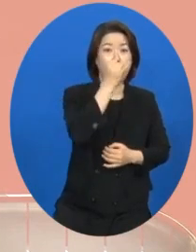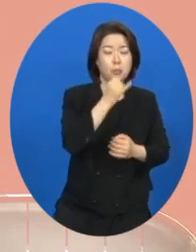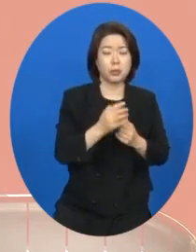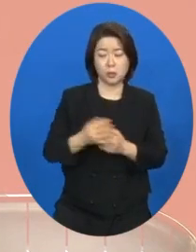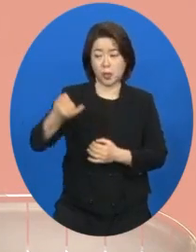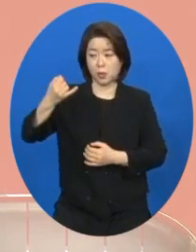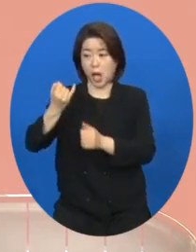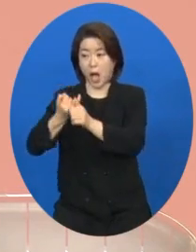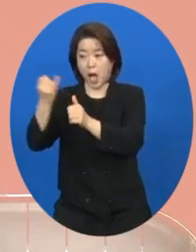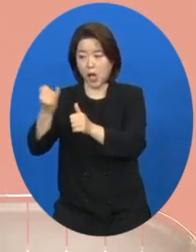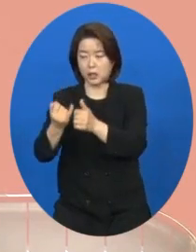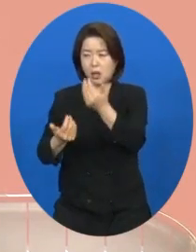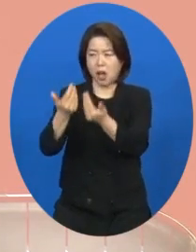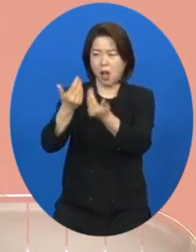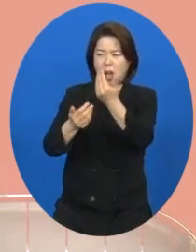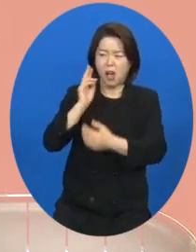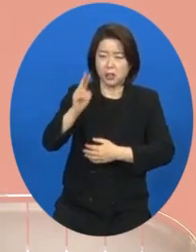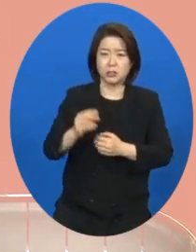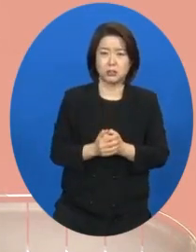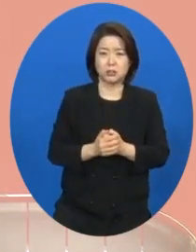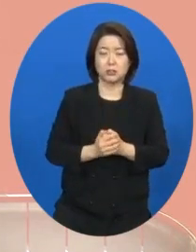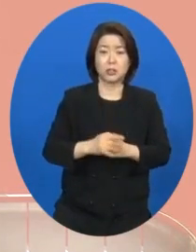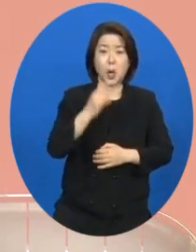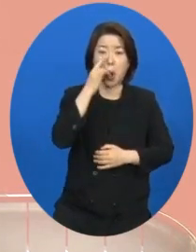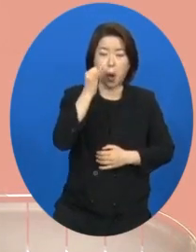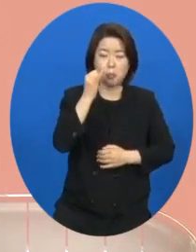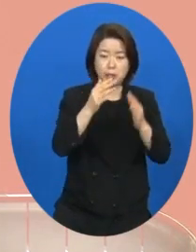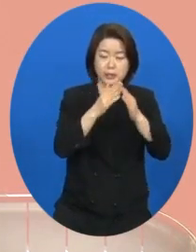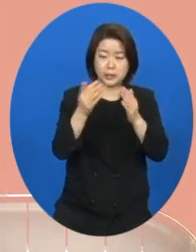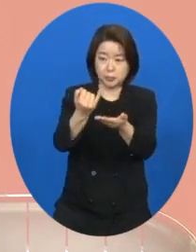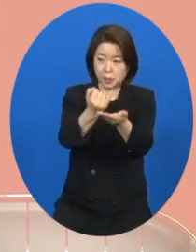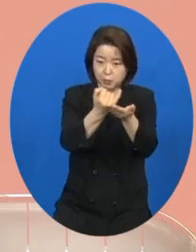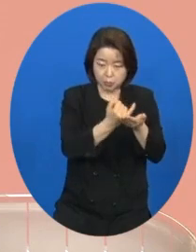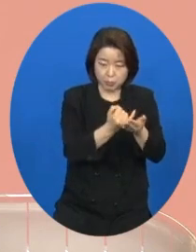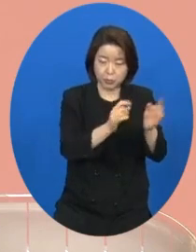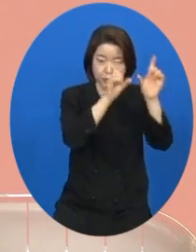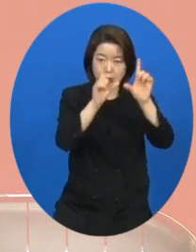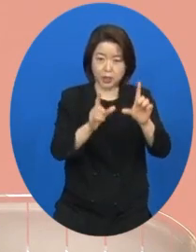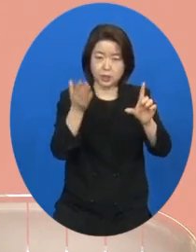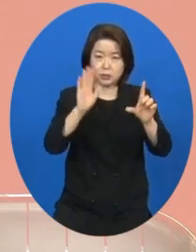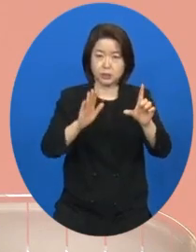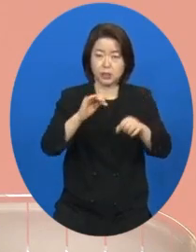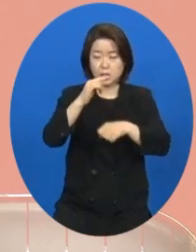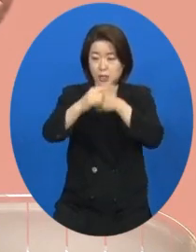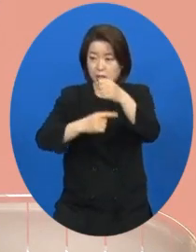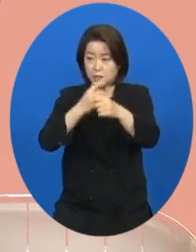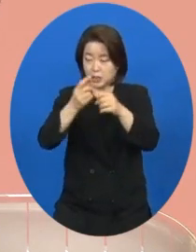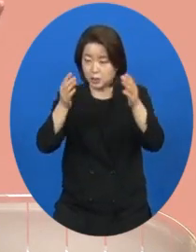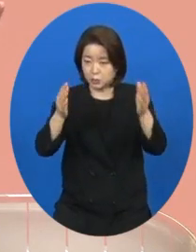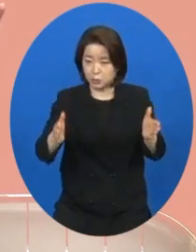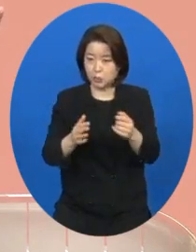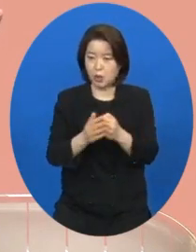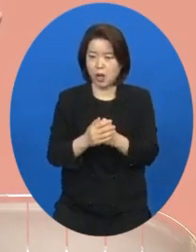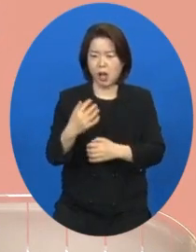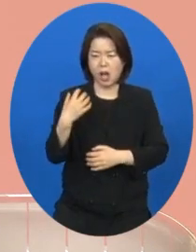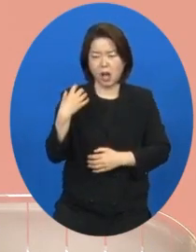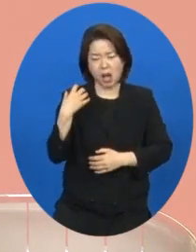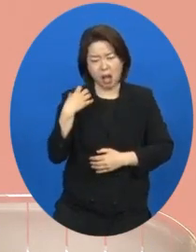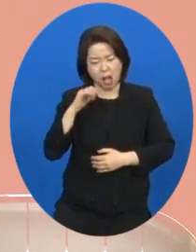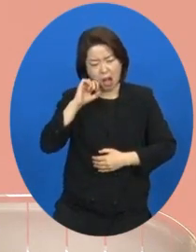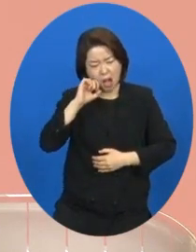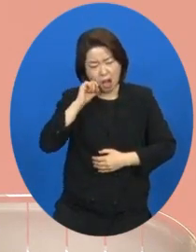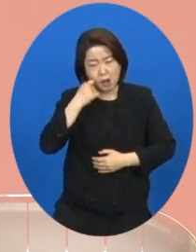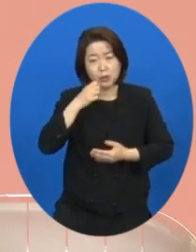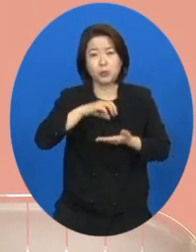심한 것. 어머니를 집에 모시고 살게 됐는데 1년이 지나고 감당이 안 될 정도로